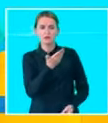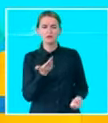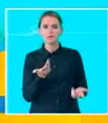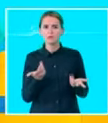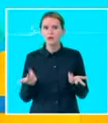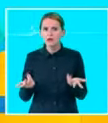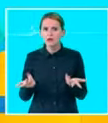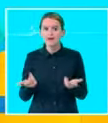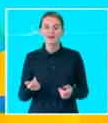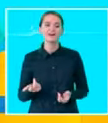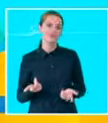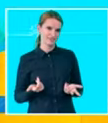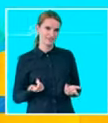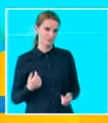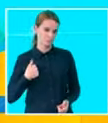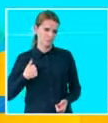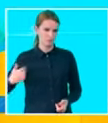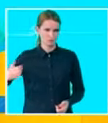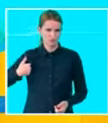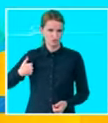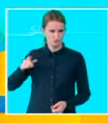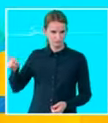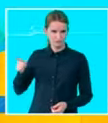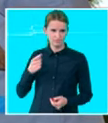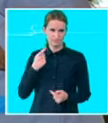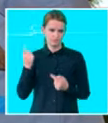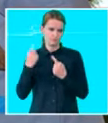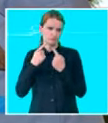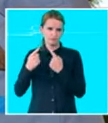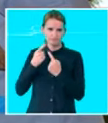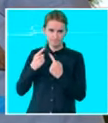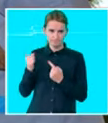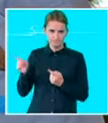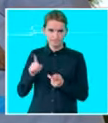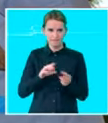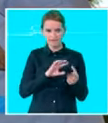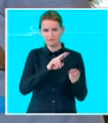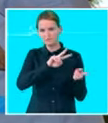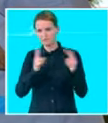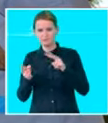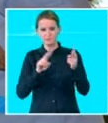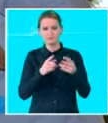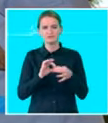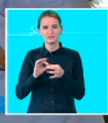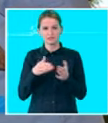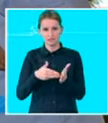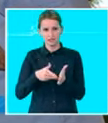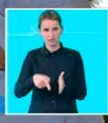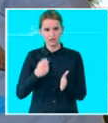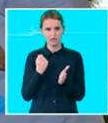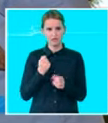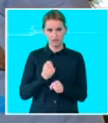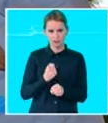това негово местене, което беше свързано и с неговата работа, аз също попътувах. Никъде не е като